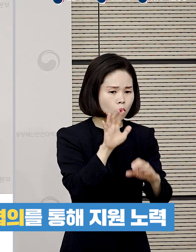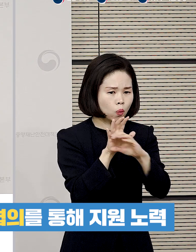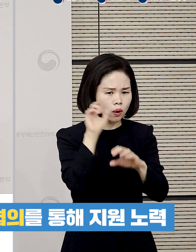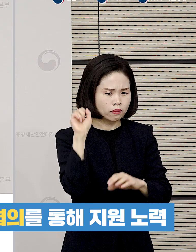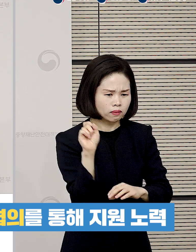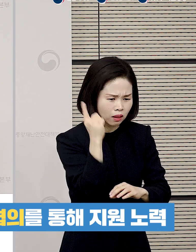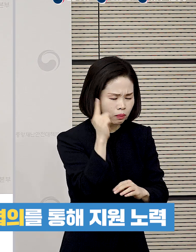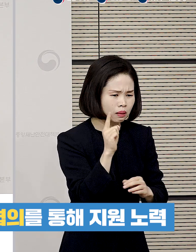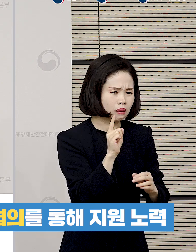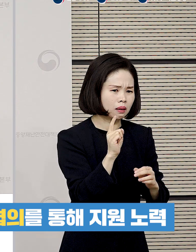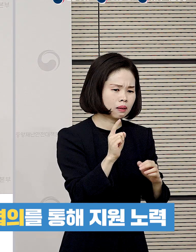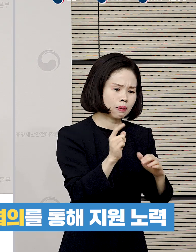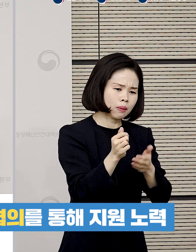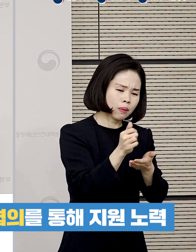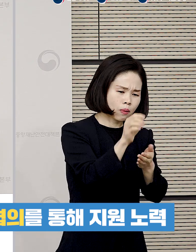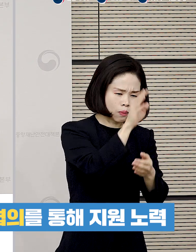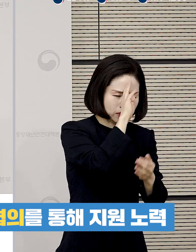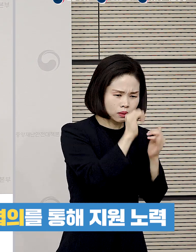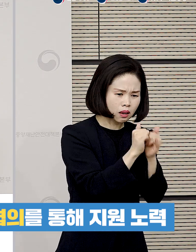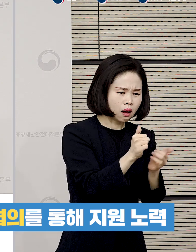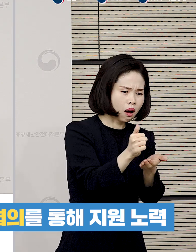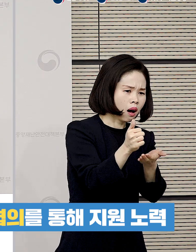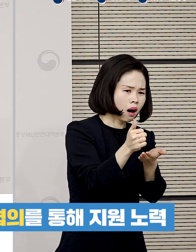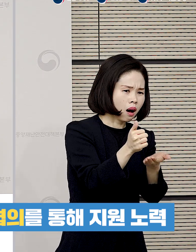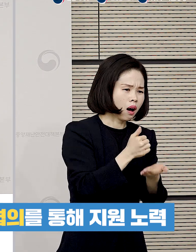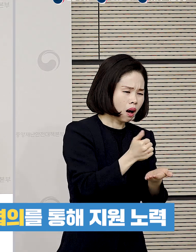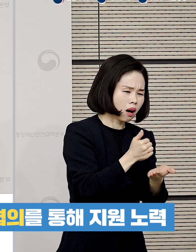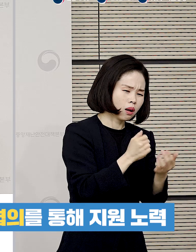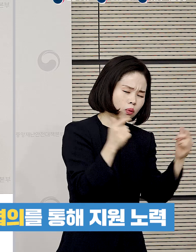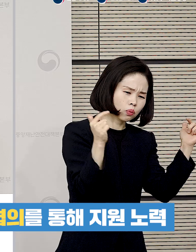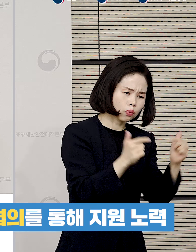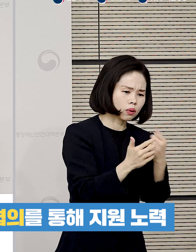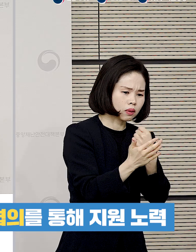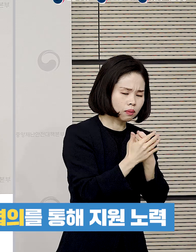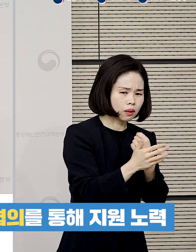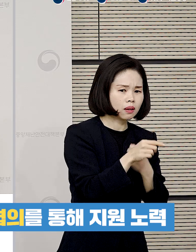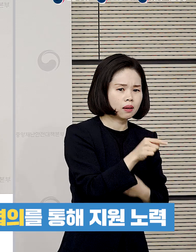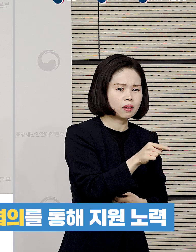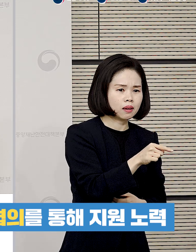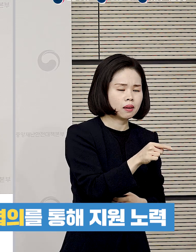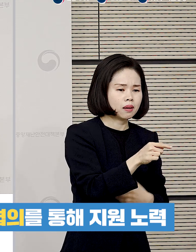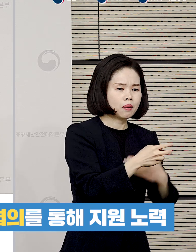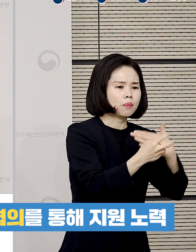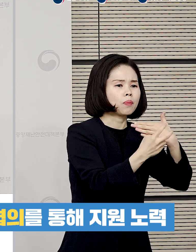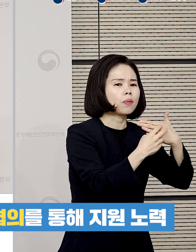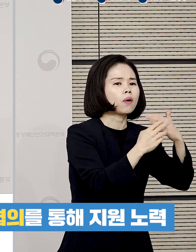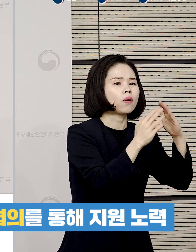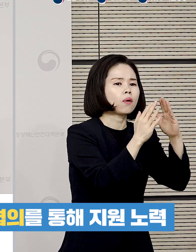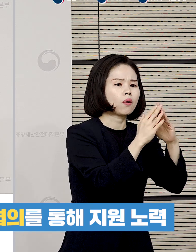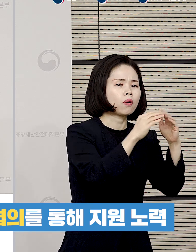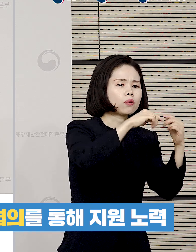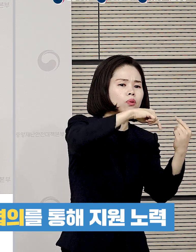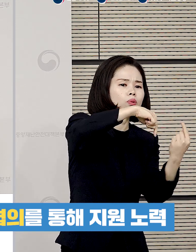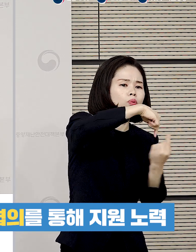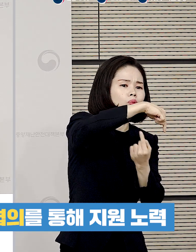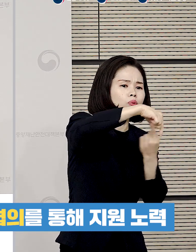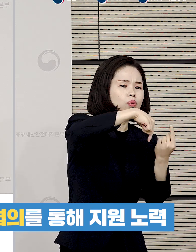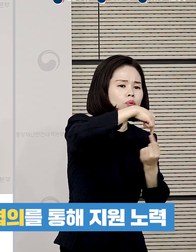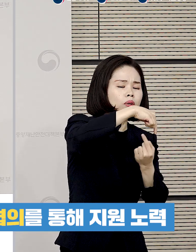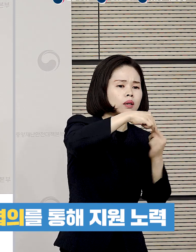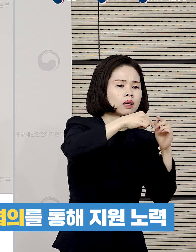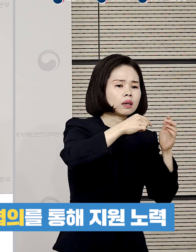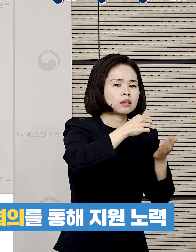짧지 않은 시간 동안의 수익 감소로 인해서 고용을 계속 유지하는 것, 그리고 병원 자체를